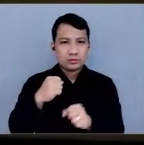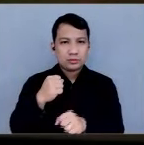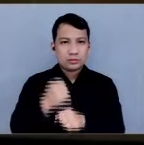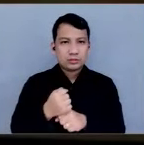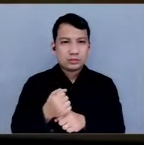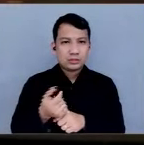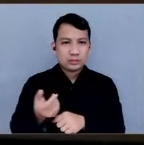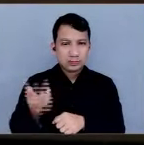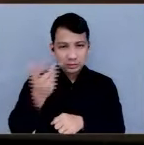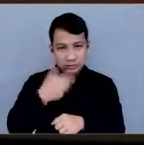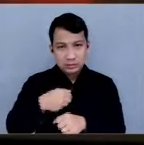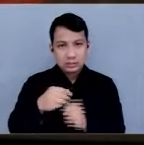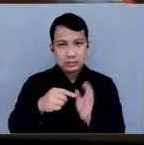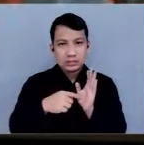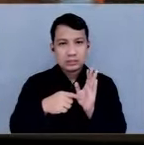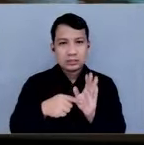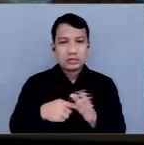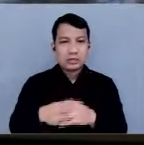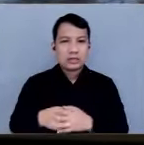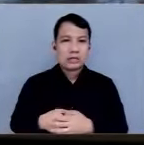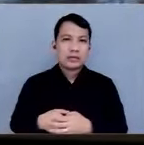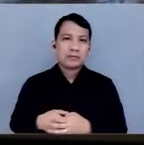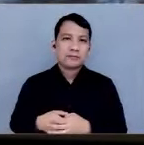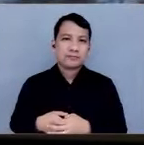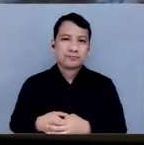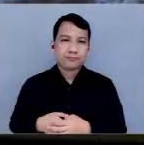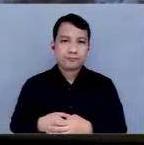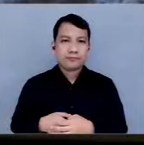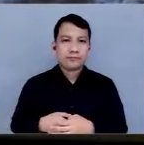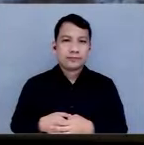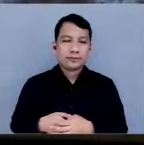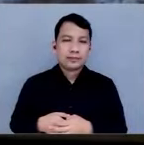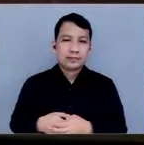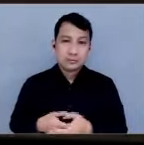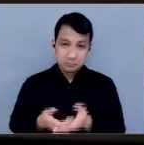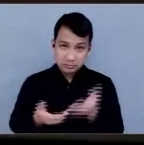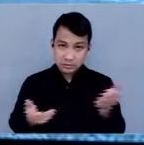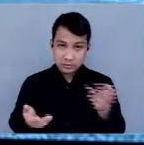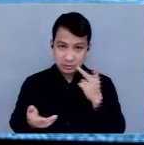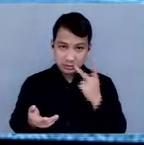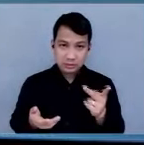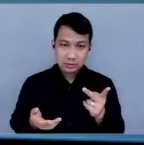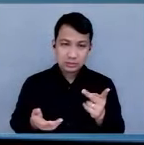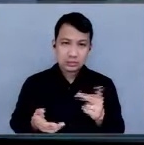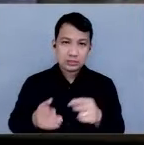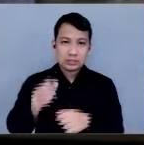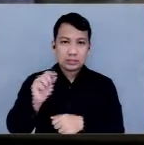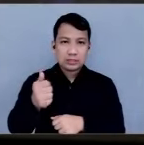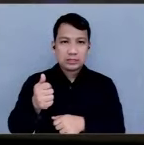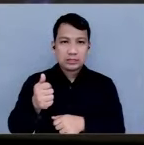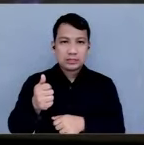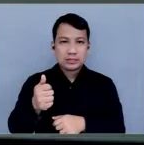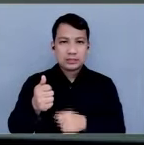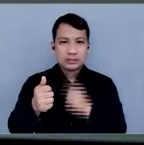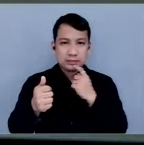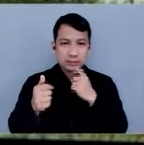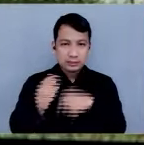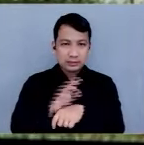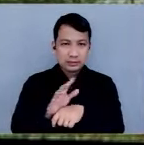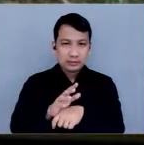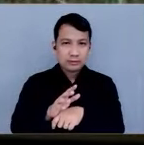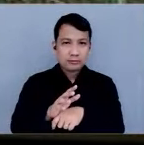mga obra siempre s pelikula pa rin ng tampok sa full land film